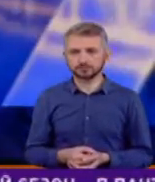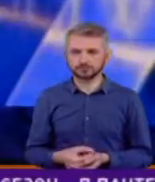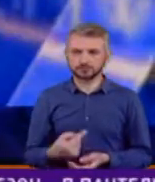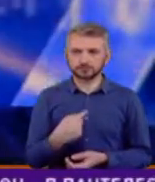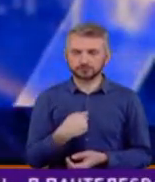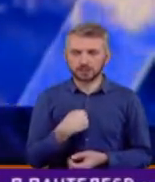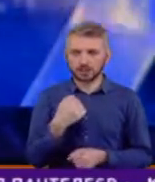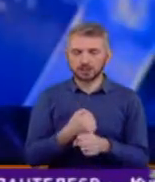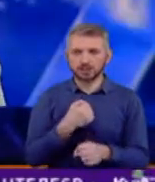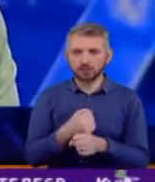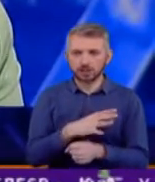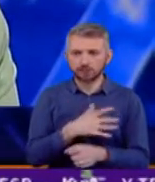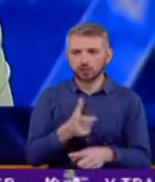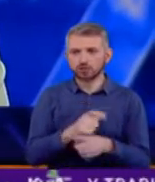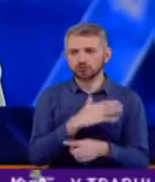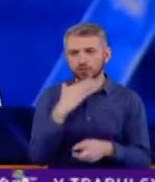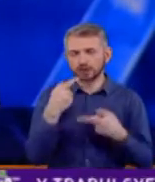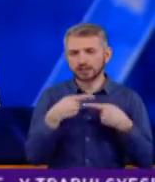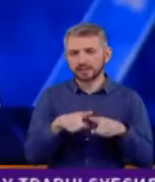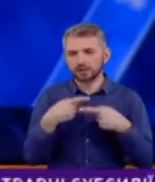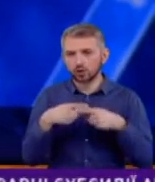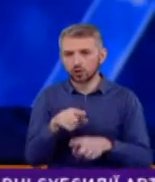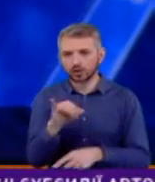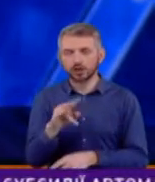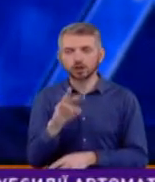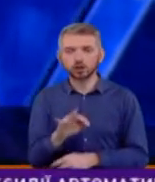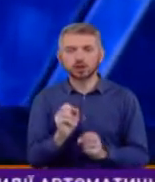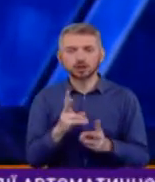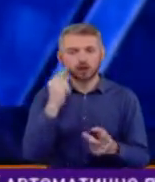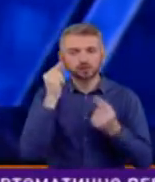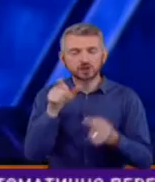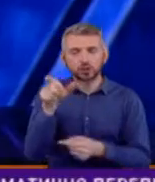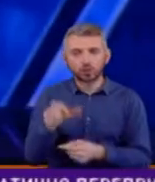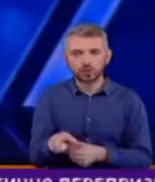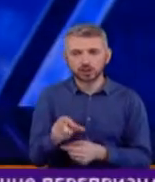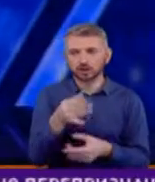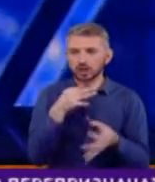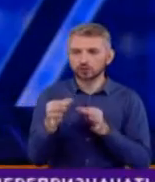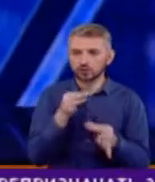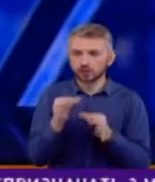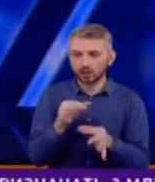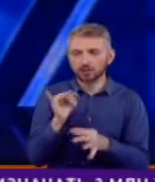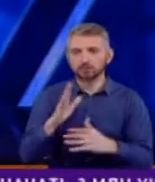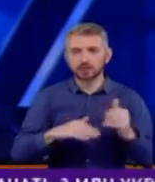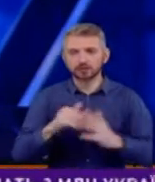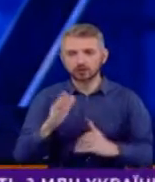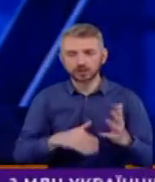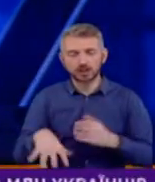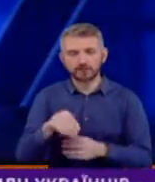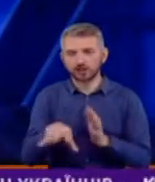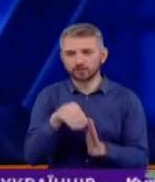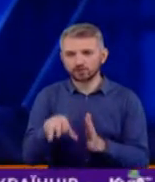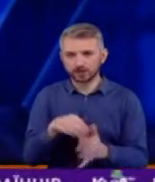Я розробляла дуже багато технологій, але як психолог і консультант, і практично на всіх